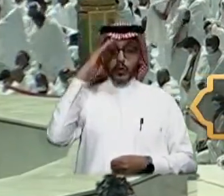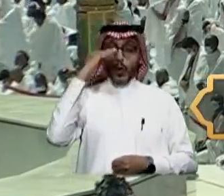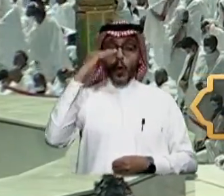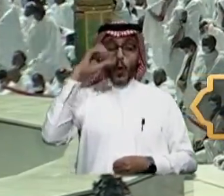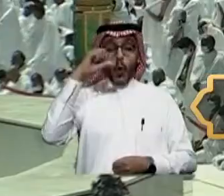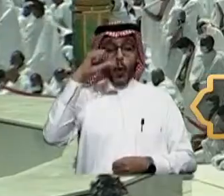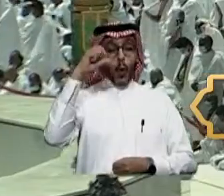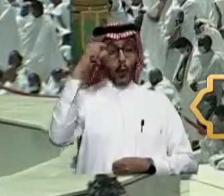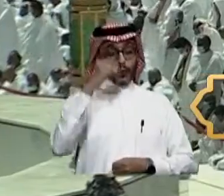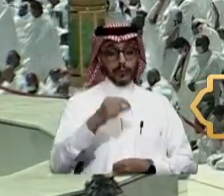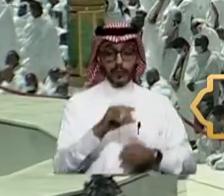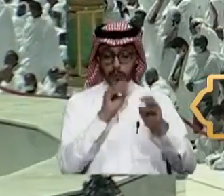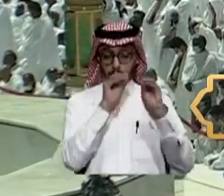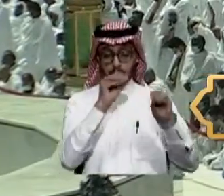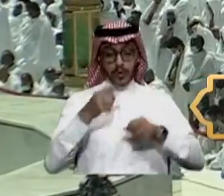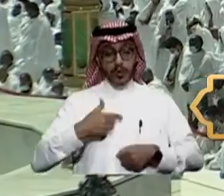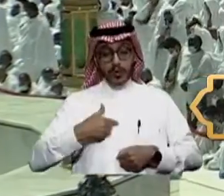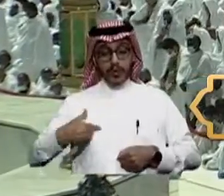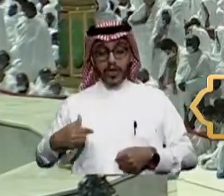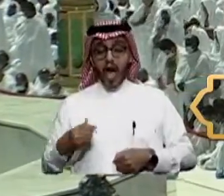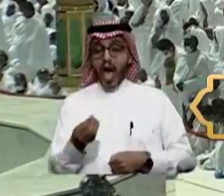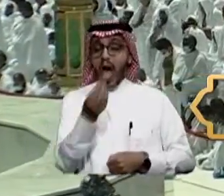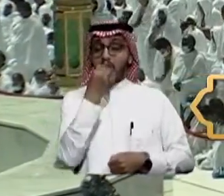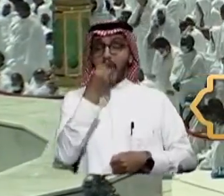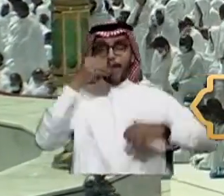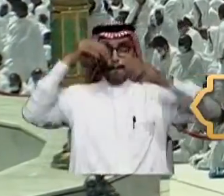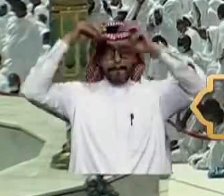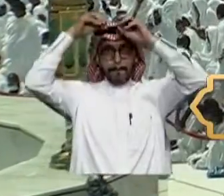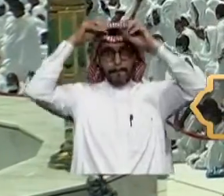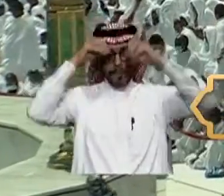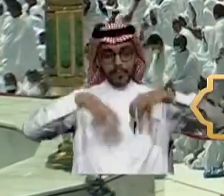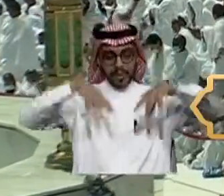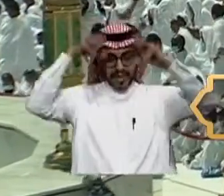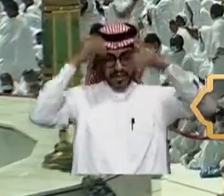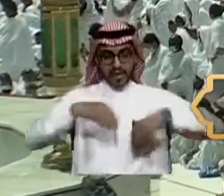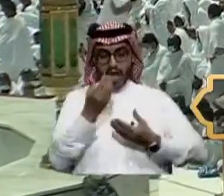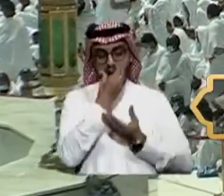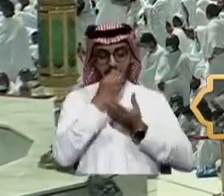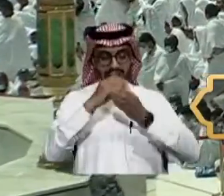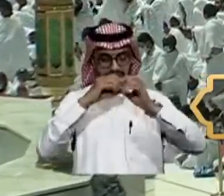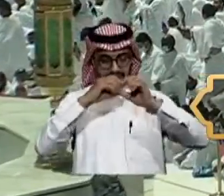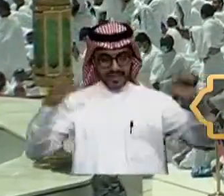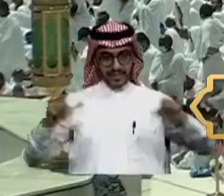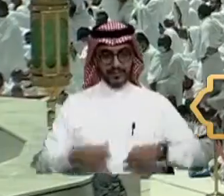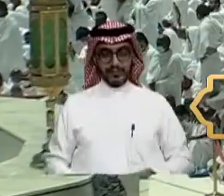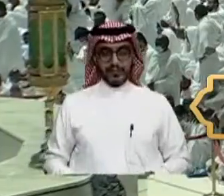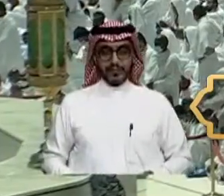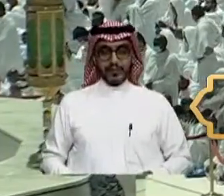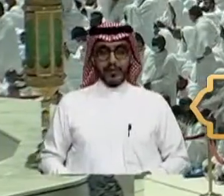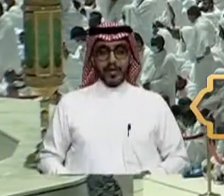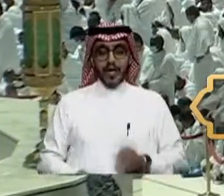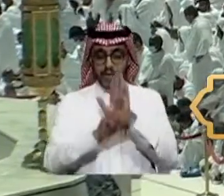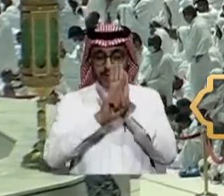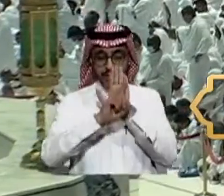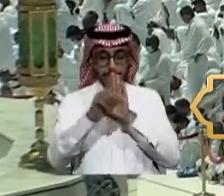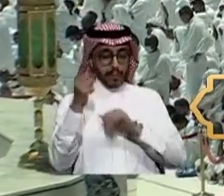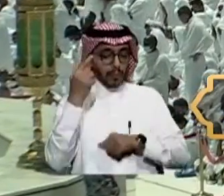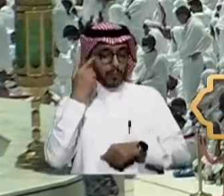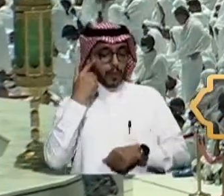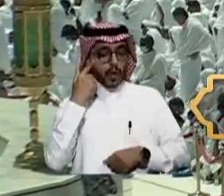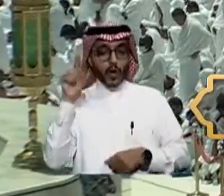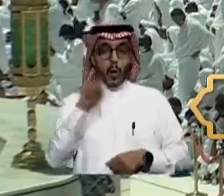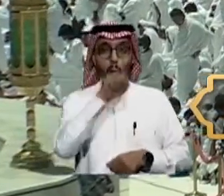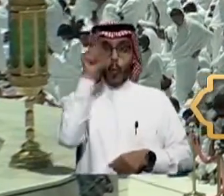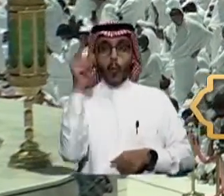عليه ويسميه الغداء المبارك كما جاء في الحديث الذي اخرجه البخاري ومسلم